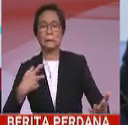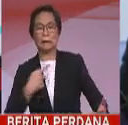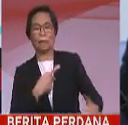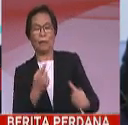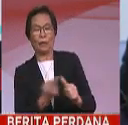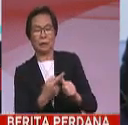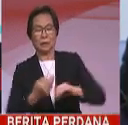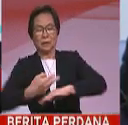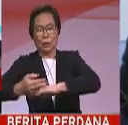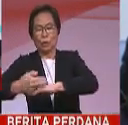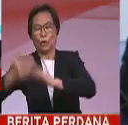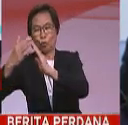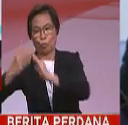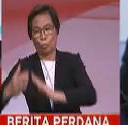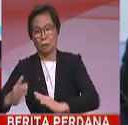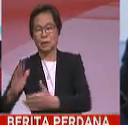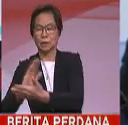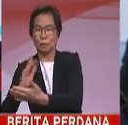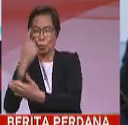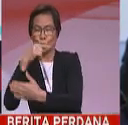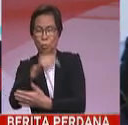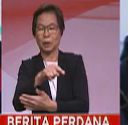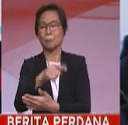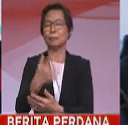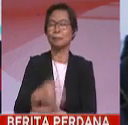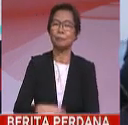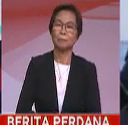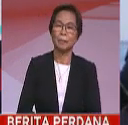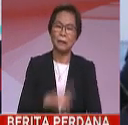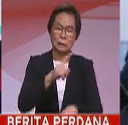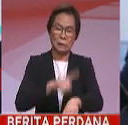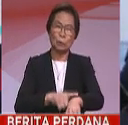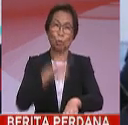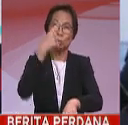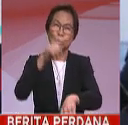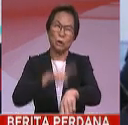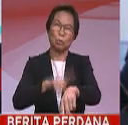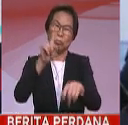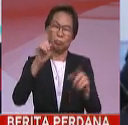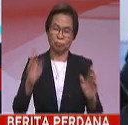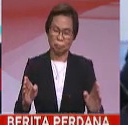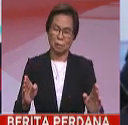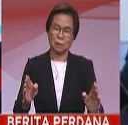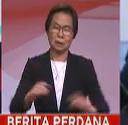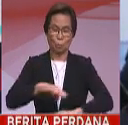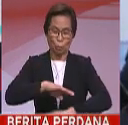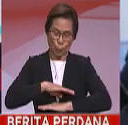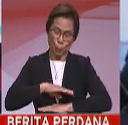untuk menyewakan kediaman sementara untuk mereka untuk satu tempoh yang munasabah.